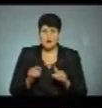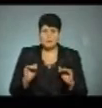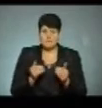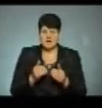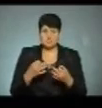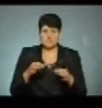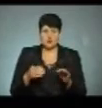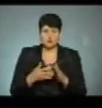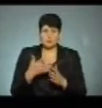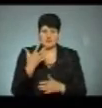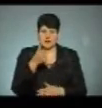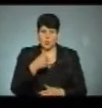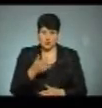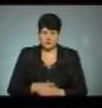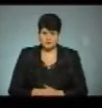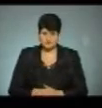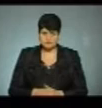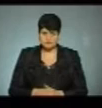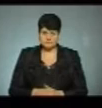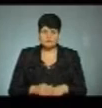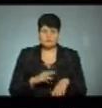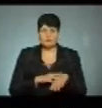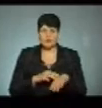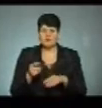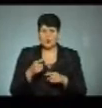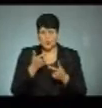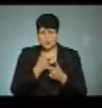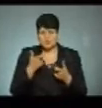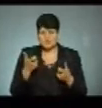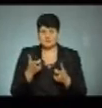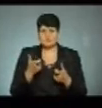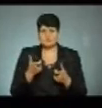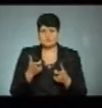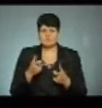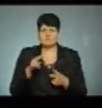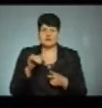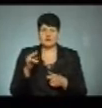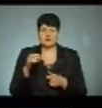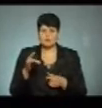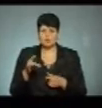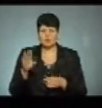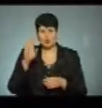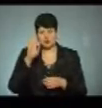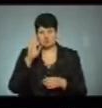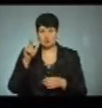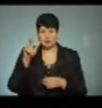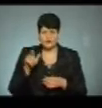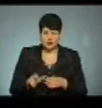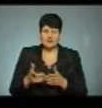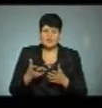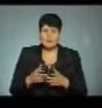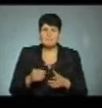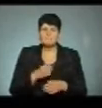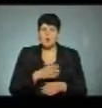строк до 5 років. Правоохоронці Тернополя оголосили підозру чоловікові, який поранив свого батька. Про це повідомила